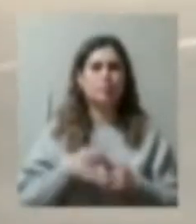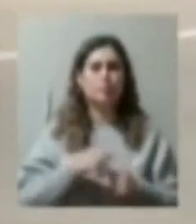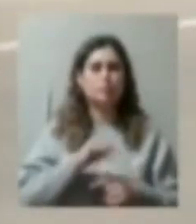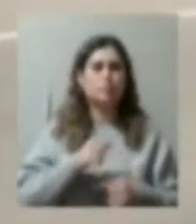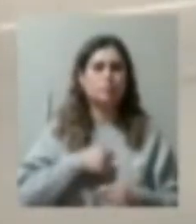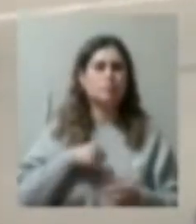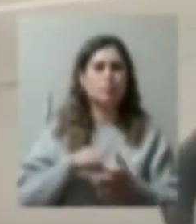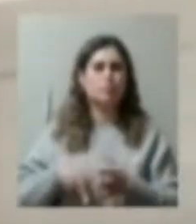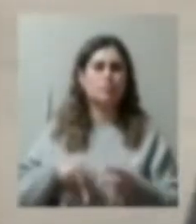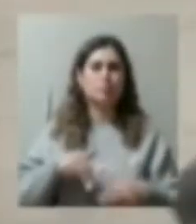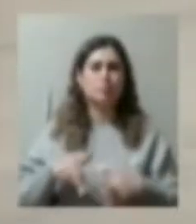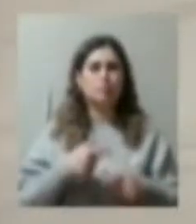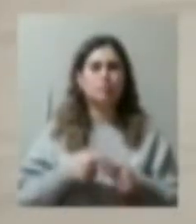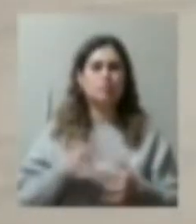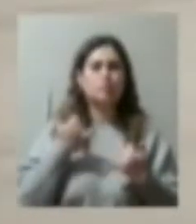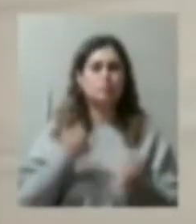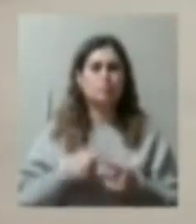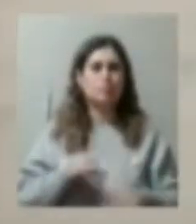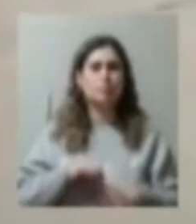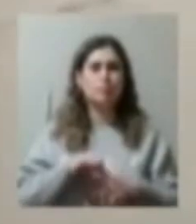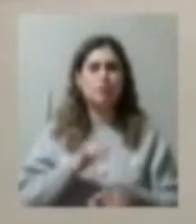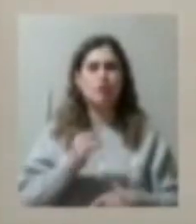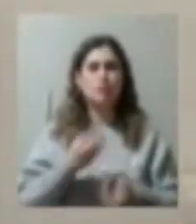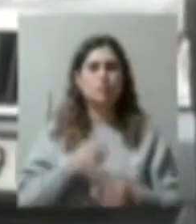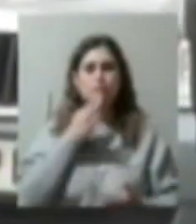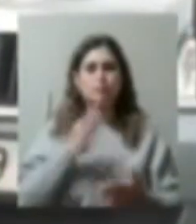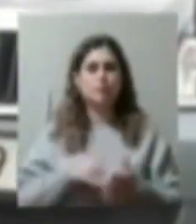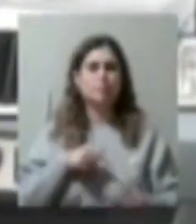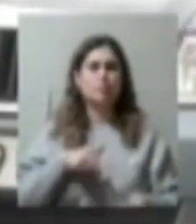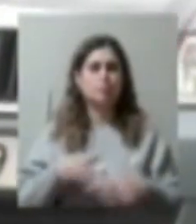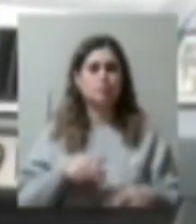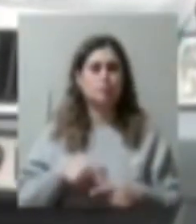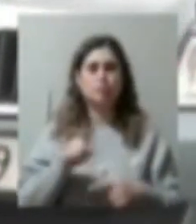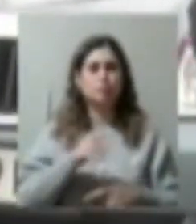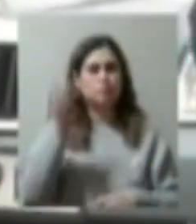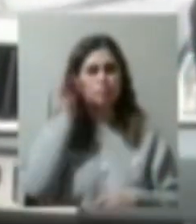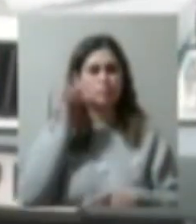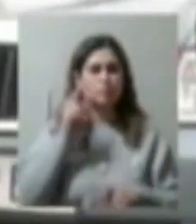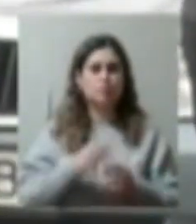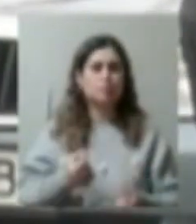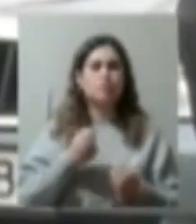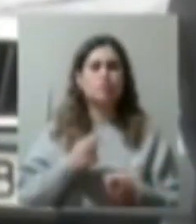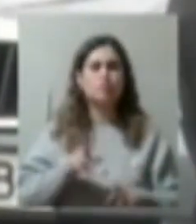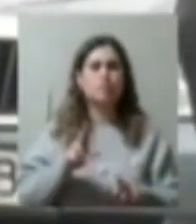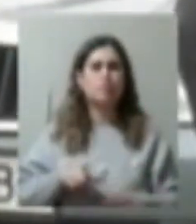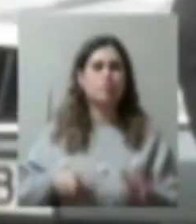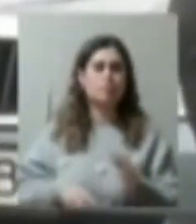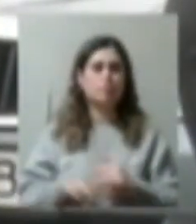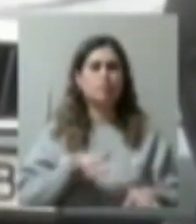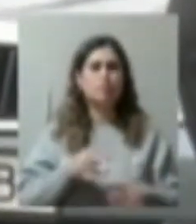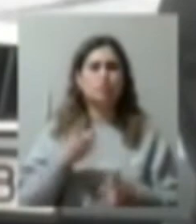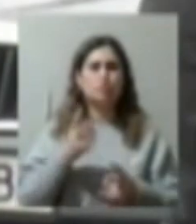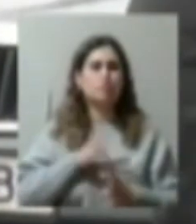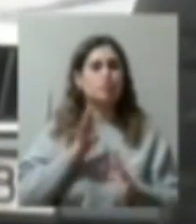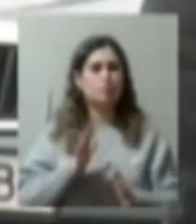участі пішохідів. Тому сьогодні і провели акцію «Відповідальний пішохід», щоб нагадати, що дотримуватися правил дорожнього руху мають не